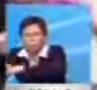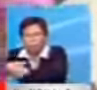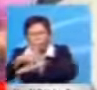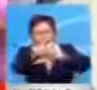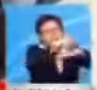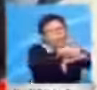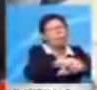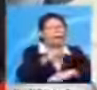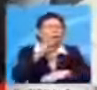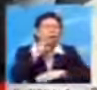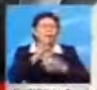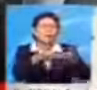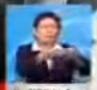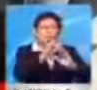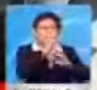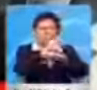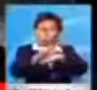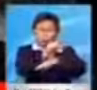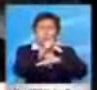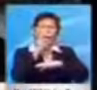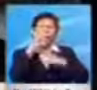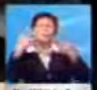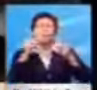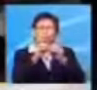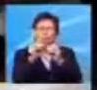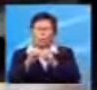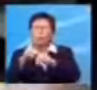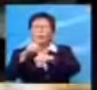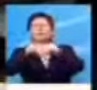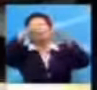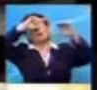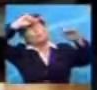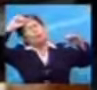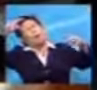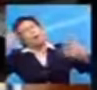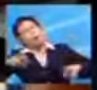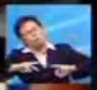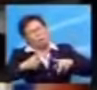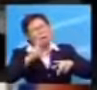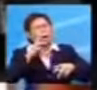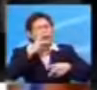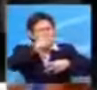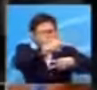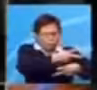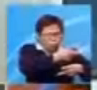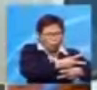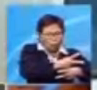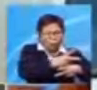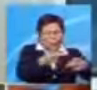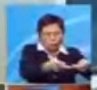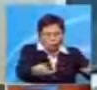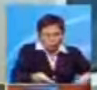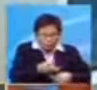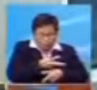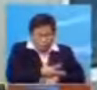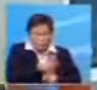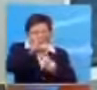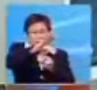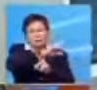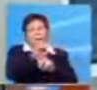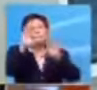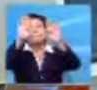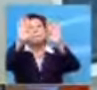air permintaan dan kegunaan air tinggi semasa cuaca panas telah mengakibatkan air simpanan di kolam takungan air ceras dan